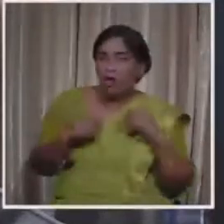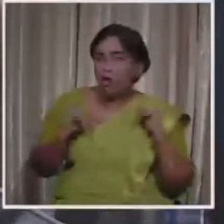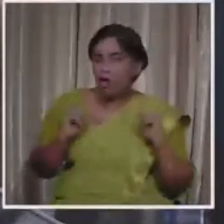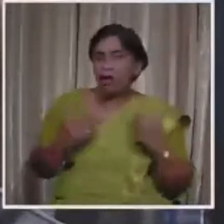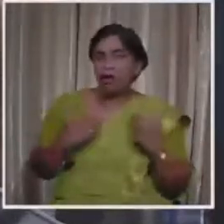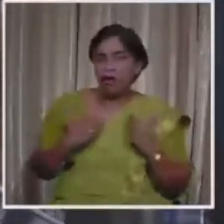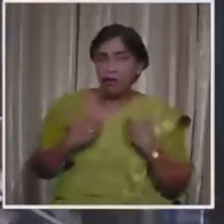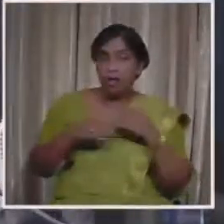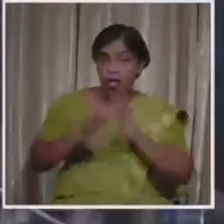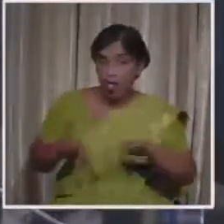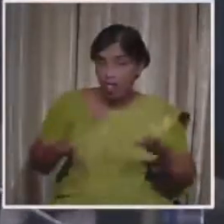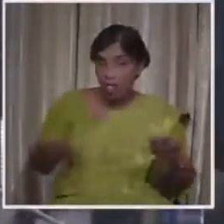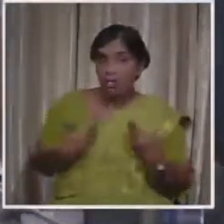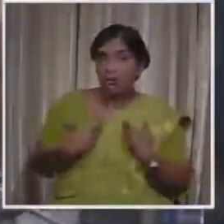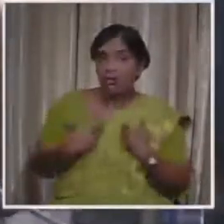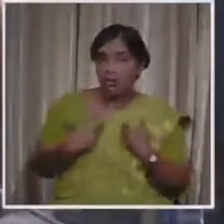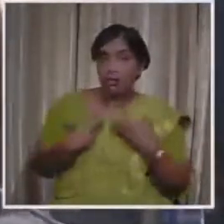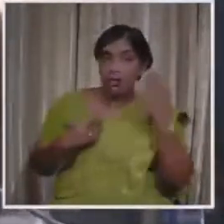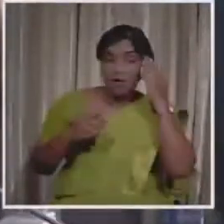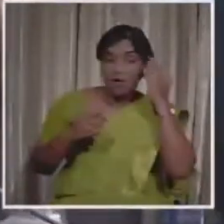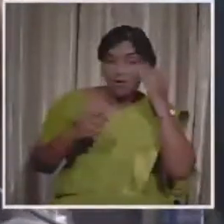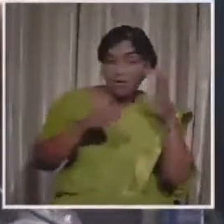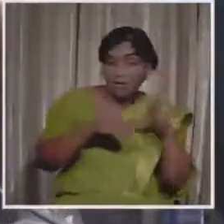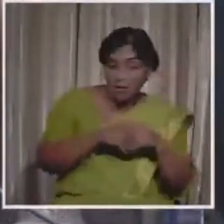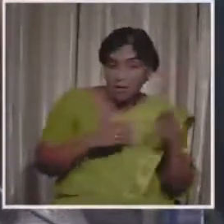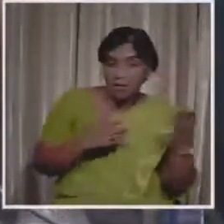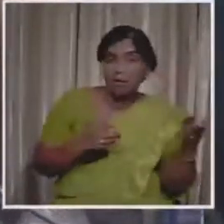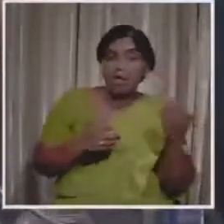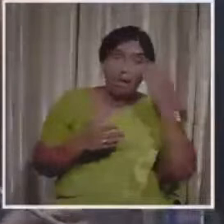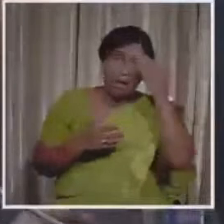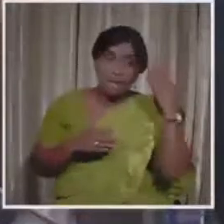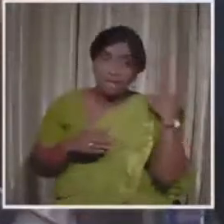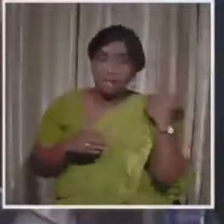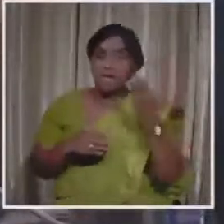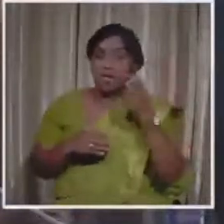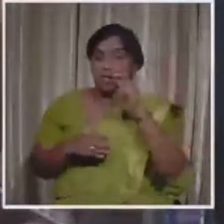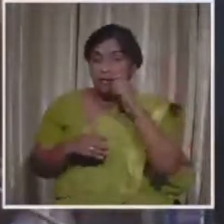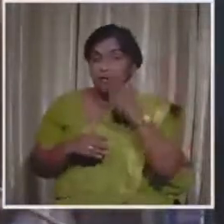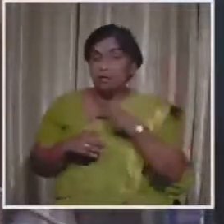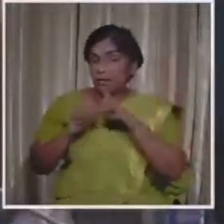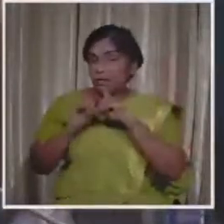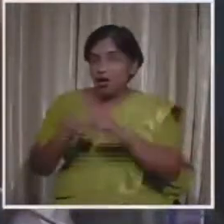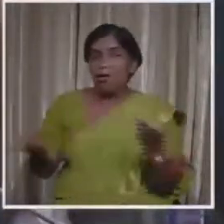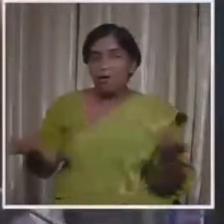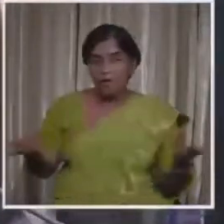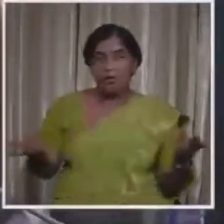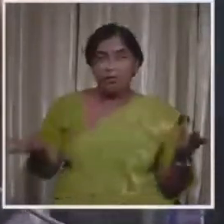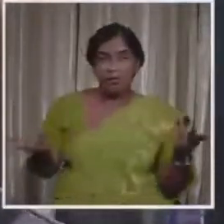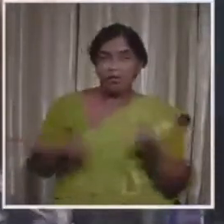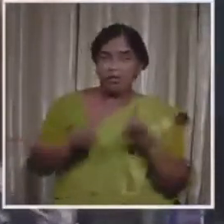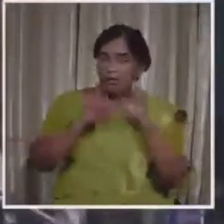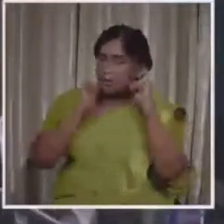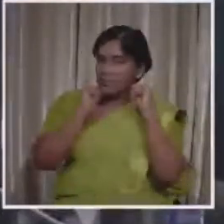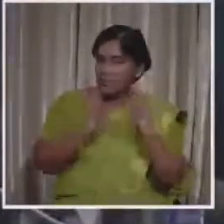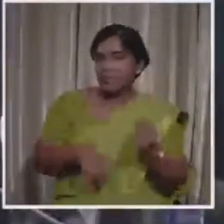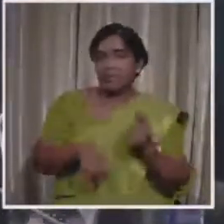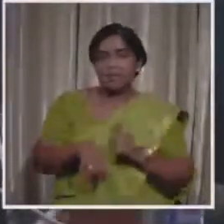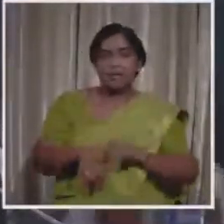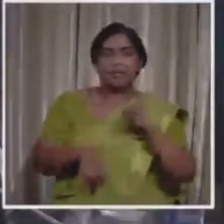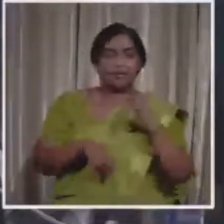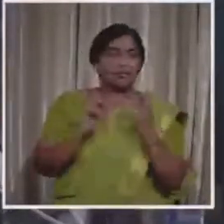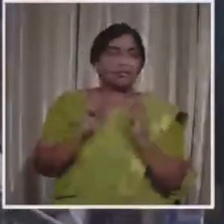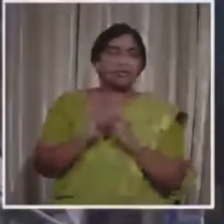කතානායකතුමනි අපේ දරුවන්ට අපේ බිරිඳවරුන්ට අපේ අම්මලාට අපේ දෙමව්පියන්ට මුණ දෙන්නේ. ඒ වගේ ඉතාම අවාසනාවන්ත